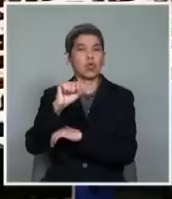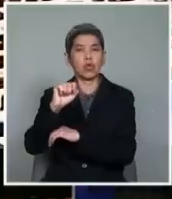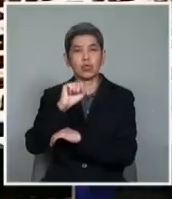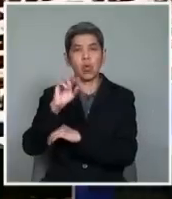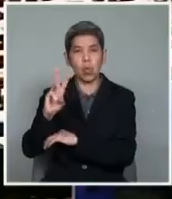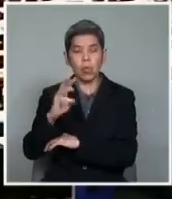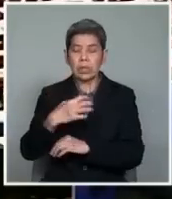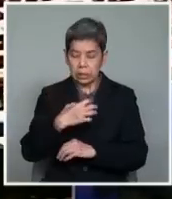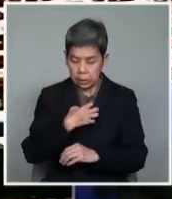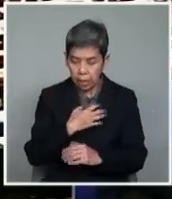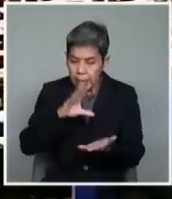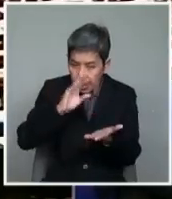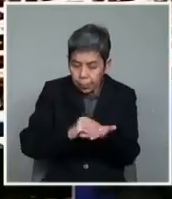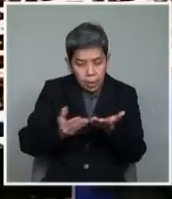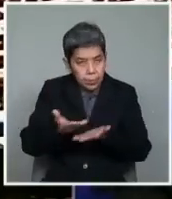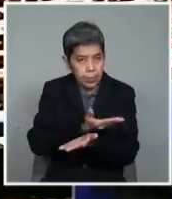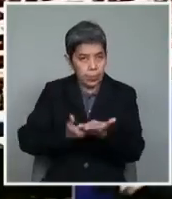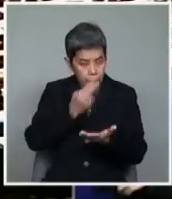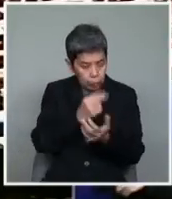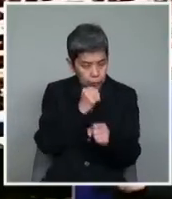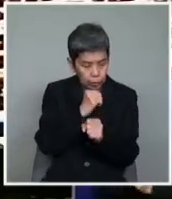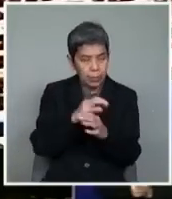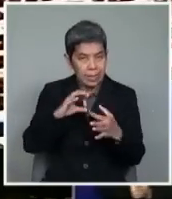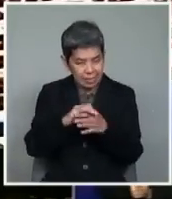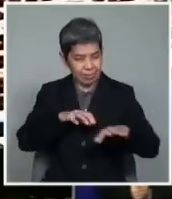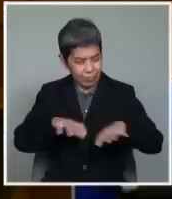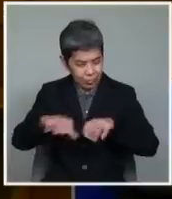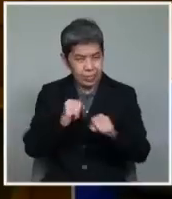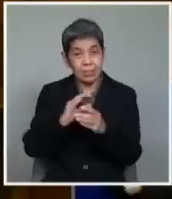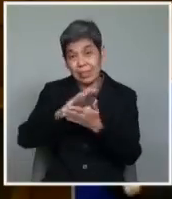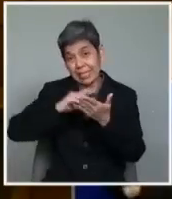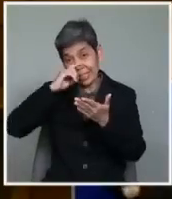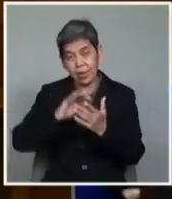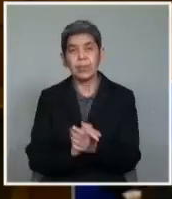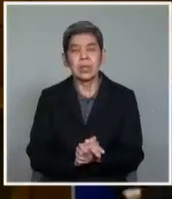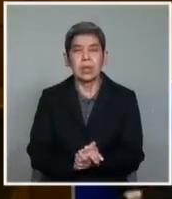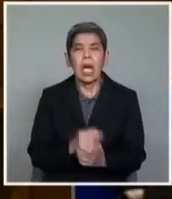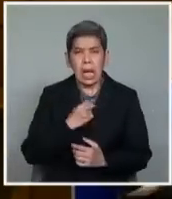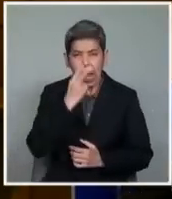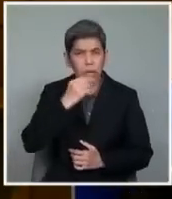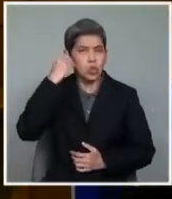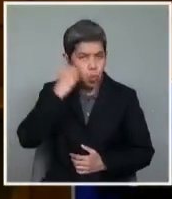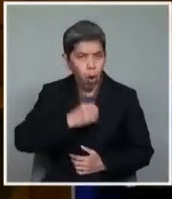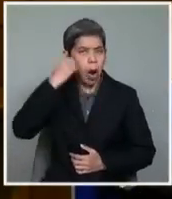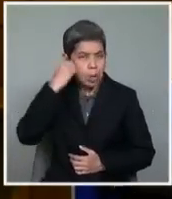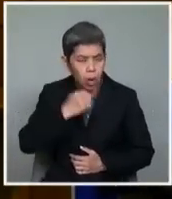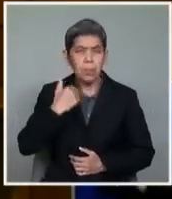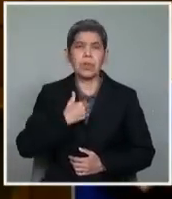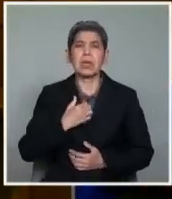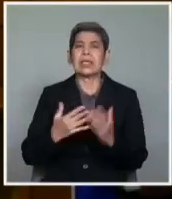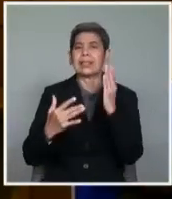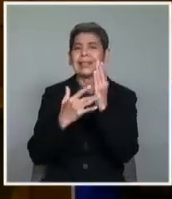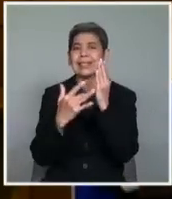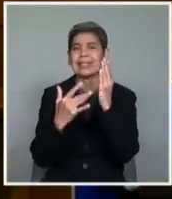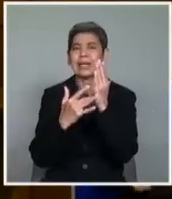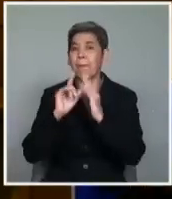เพื่อนำไปประกอบการพิจารณาต่อแนวทางการบริหารประเทศ เกือบทุกวันนะครับมีการใช้เทคโนโลยี